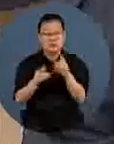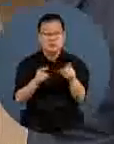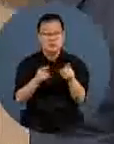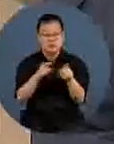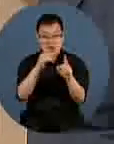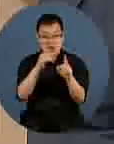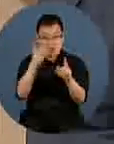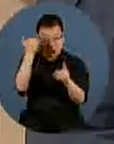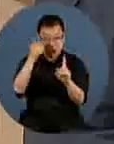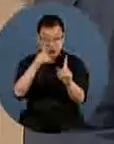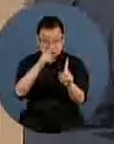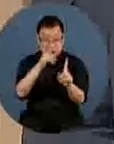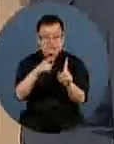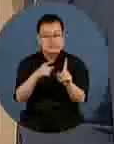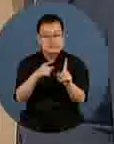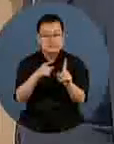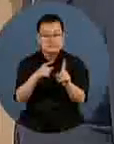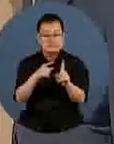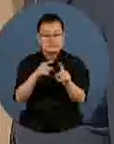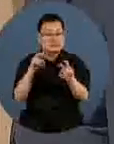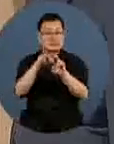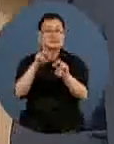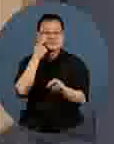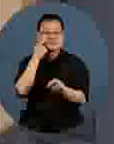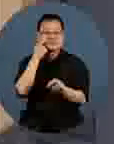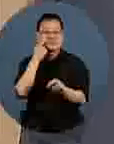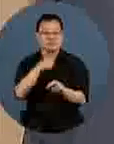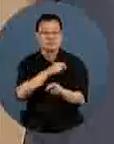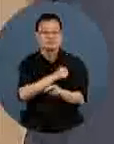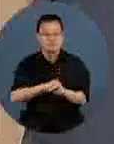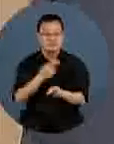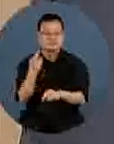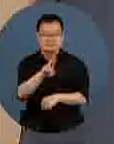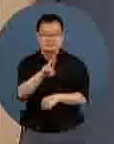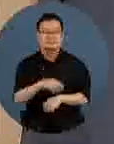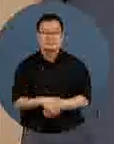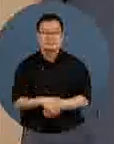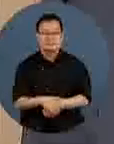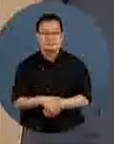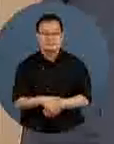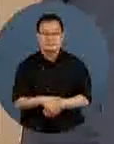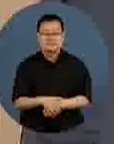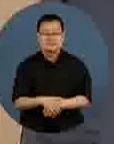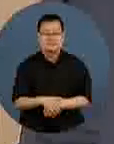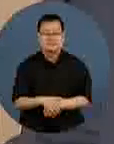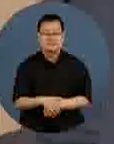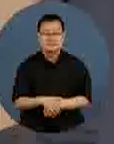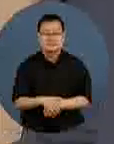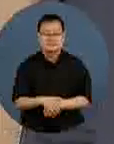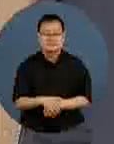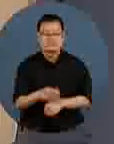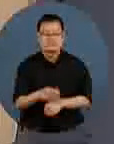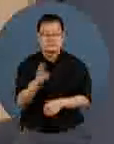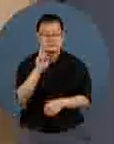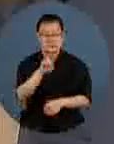때문에 결행을 못 했습니다. 자, 그래서, 네, 그쪽을 두어 놓고요. 받고. 네.